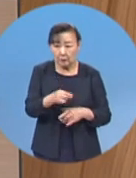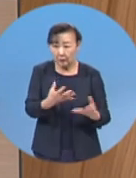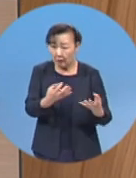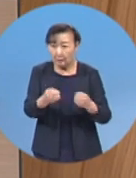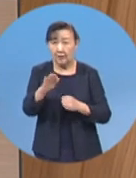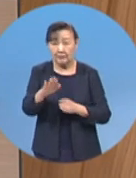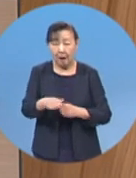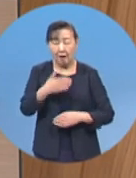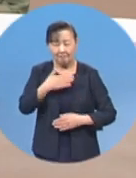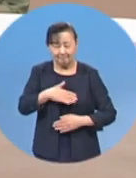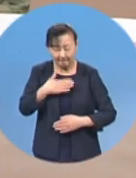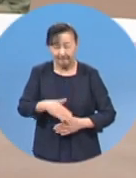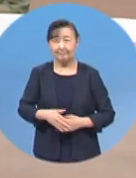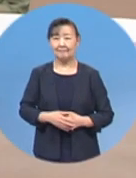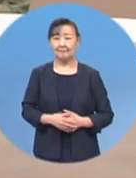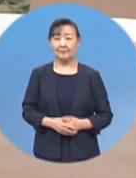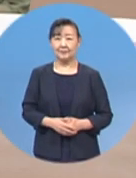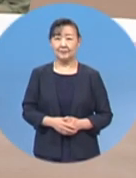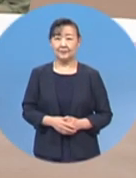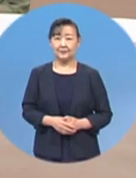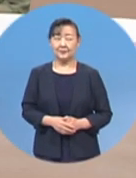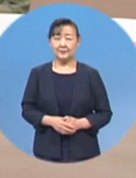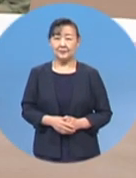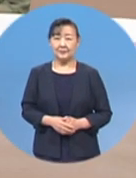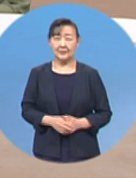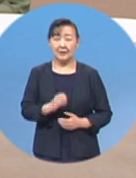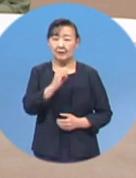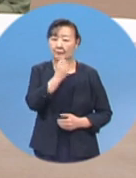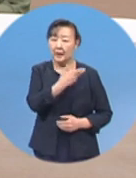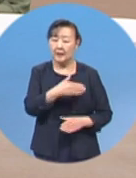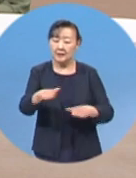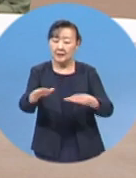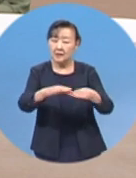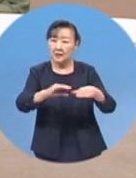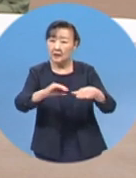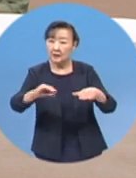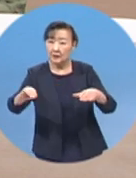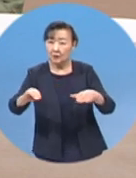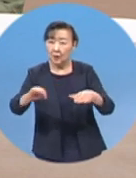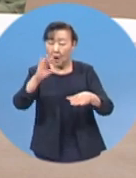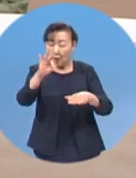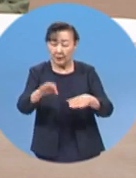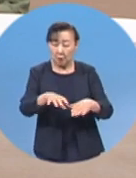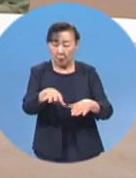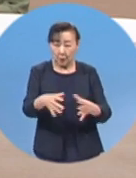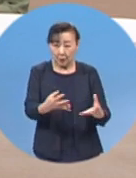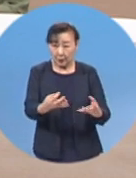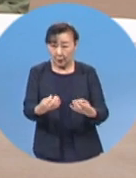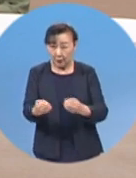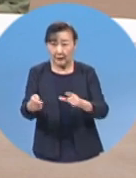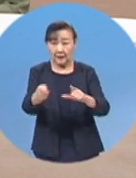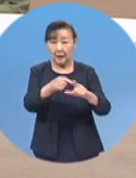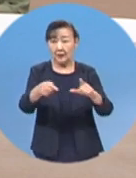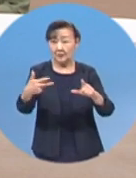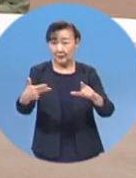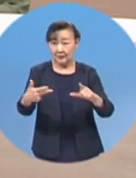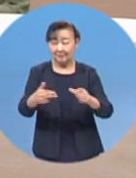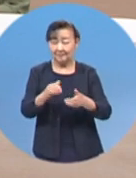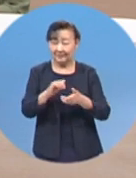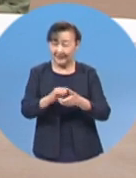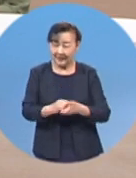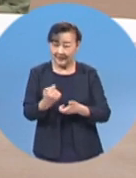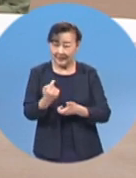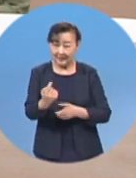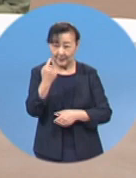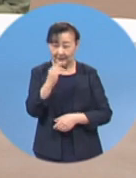ても癒されました。バラに干潟と、この時期見どころ満載の習志野市、皆さんもぜひ行